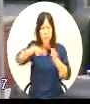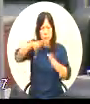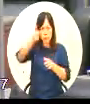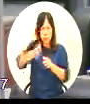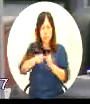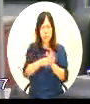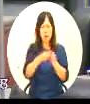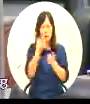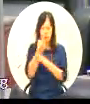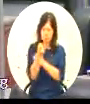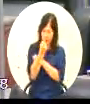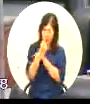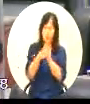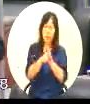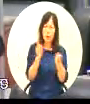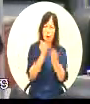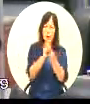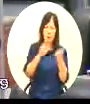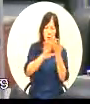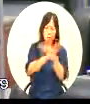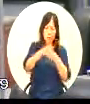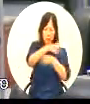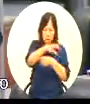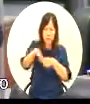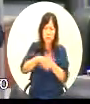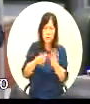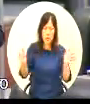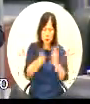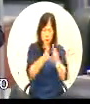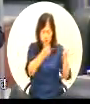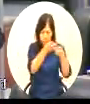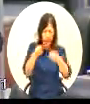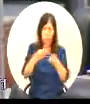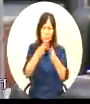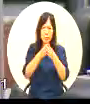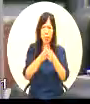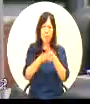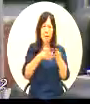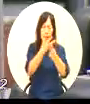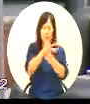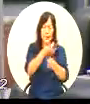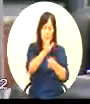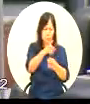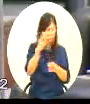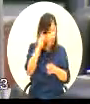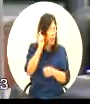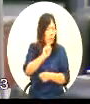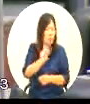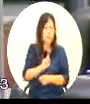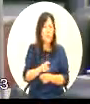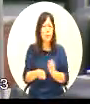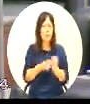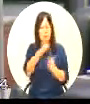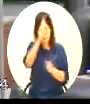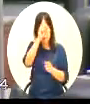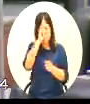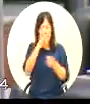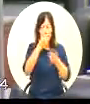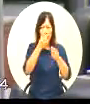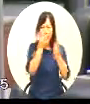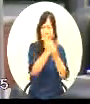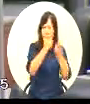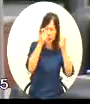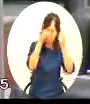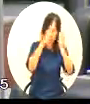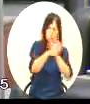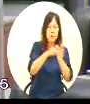长可以多多好跟我们其他的局处啊一起来讨论，那也请他们提供一些意见。那我期待我们北高雄哦这个